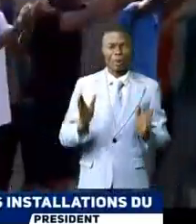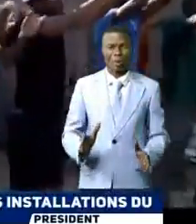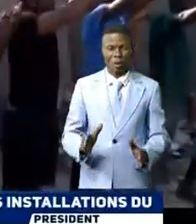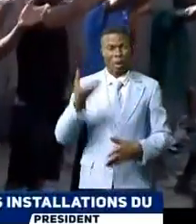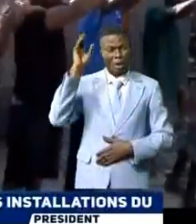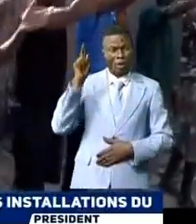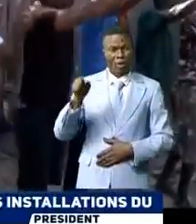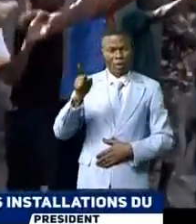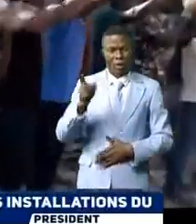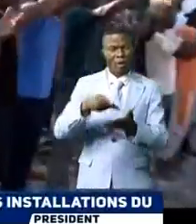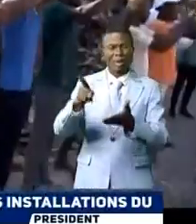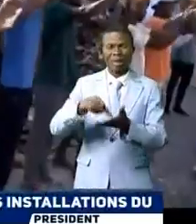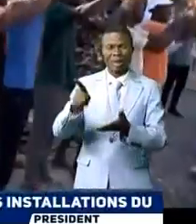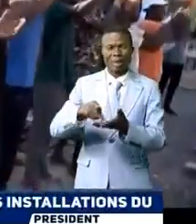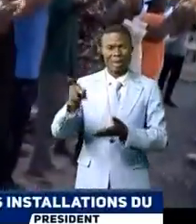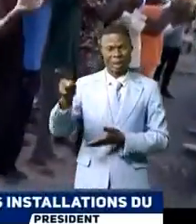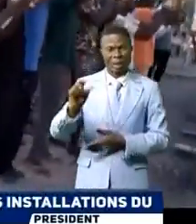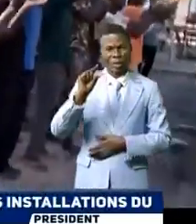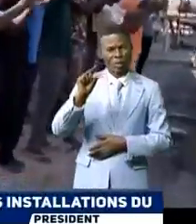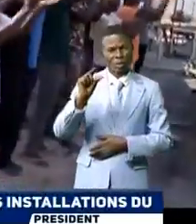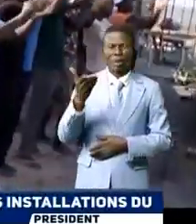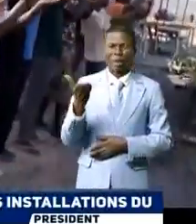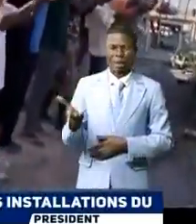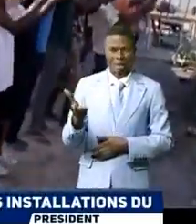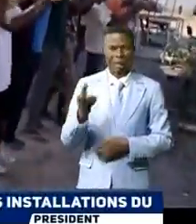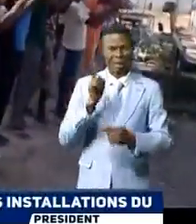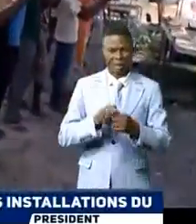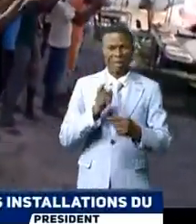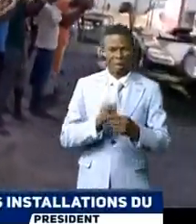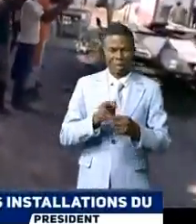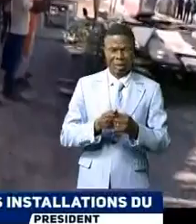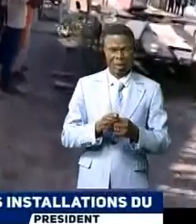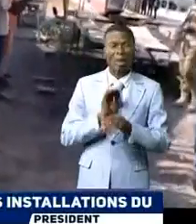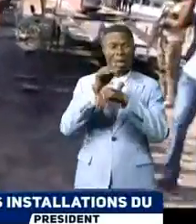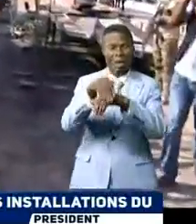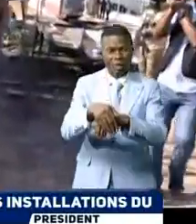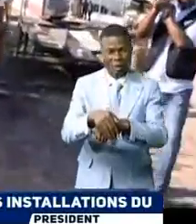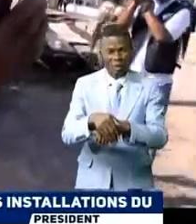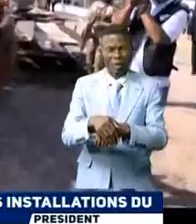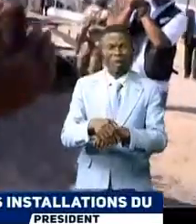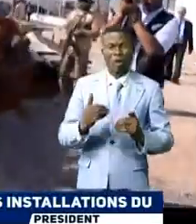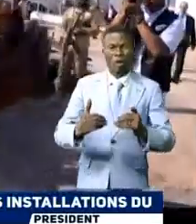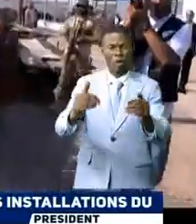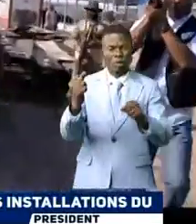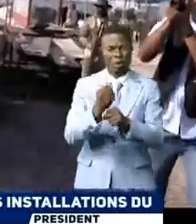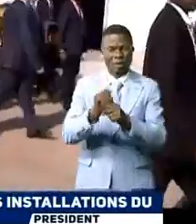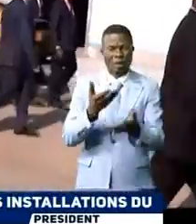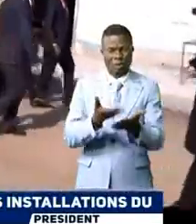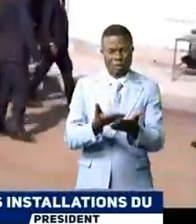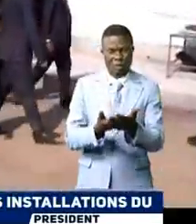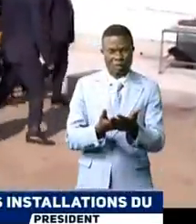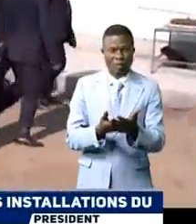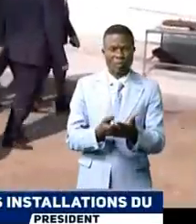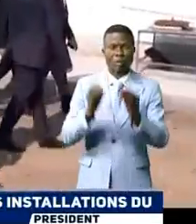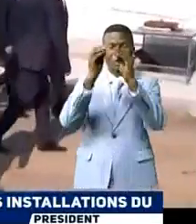locaux dont la rémunération est en inadéquation avec leur implication dans la chaîne de production. Ils